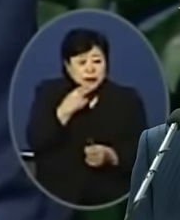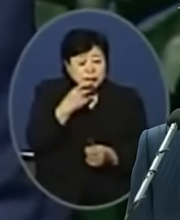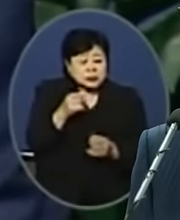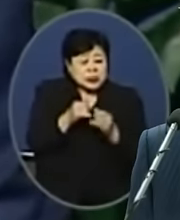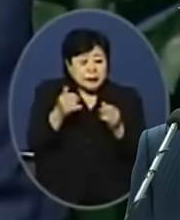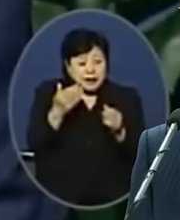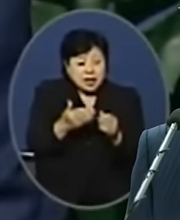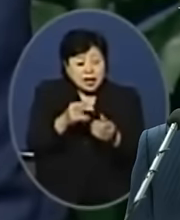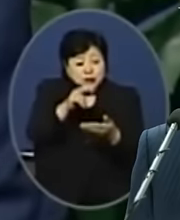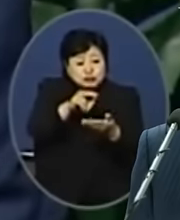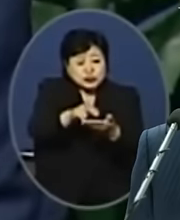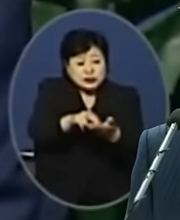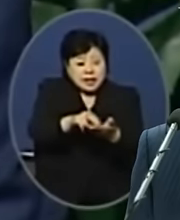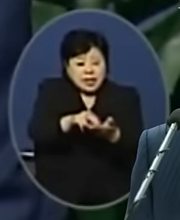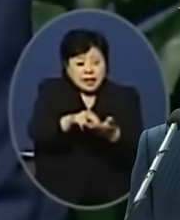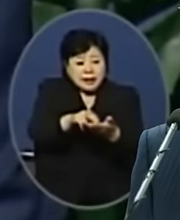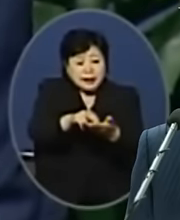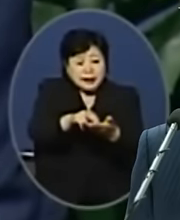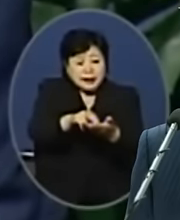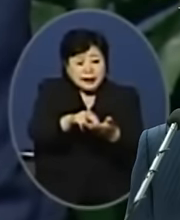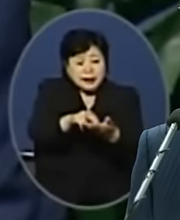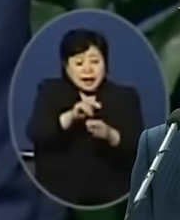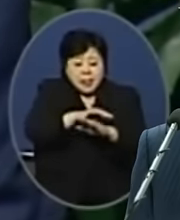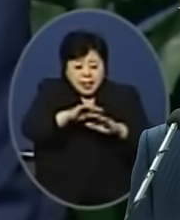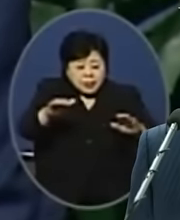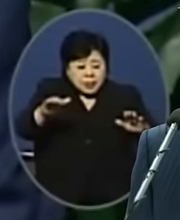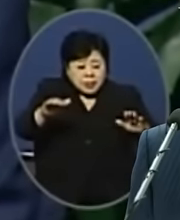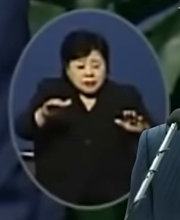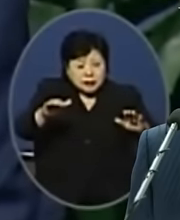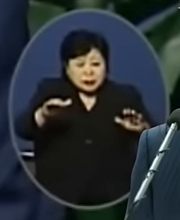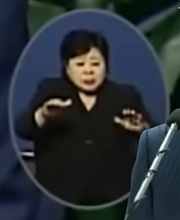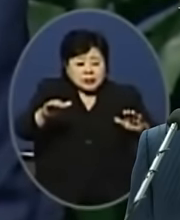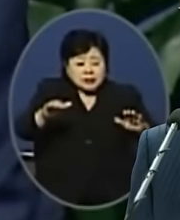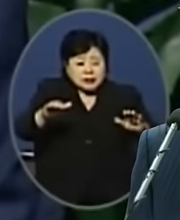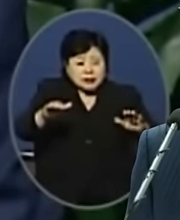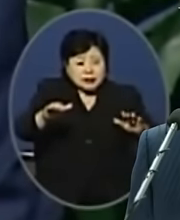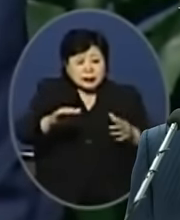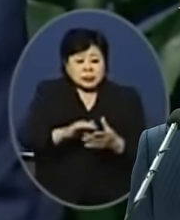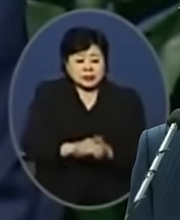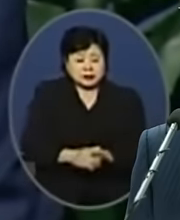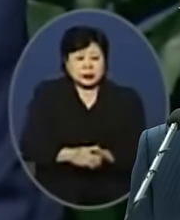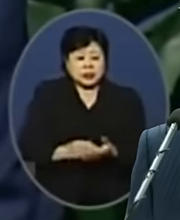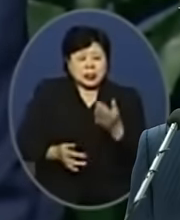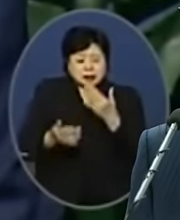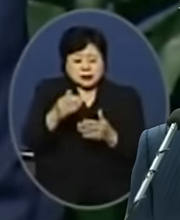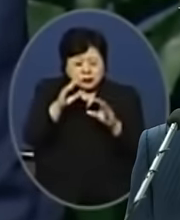그들에게 문제를 해결할 수 있는 것은 꺼져가는 등불 같은 교회에